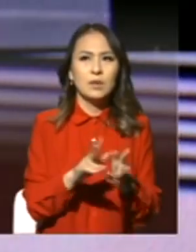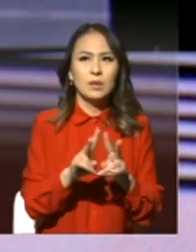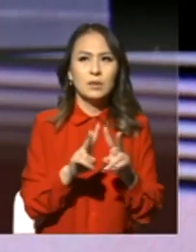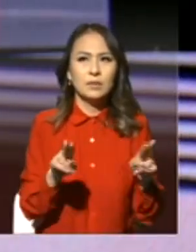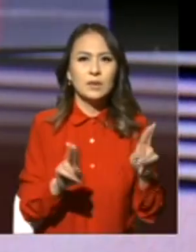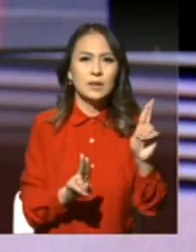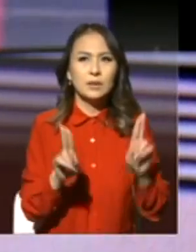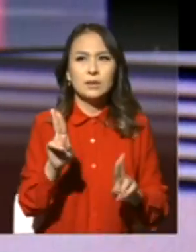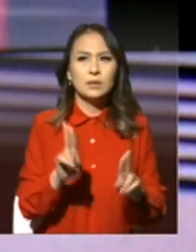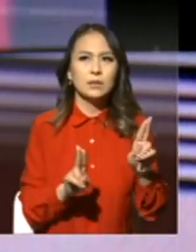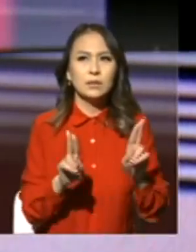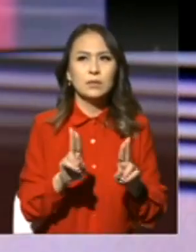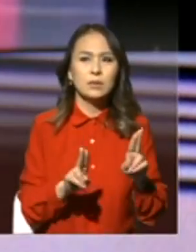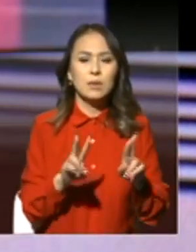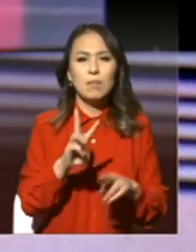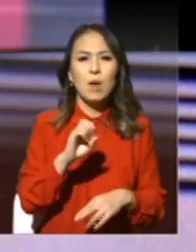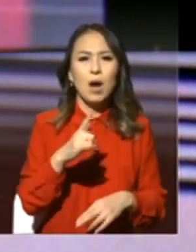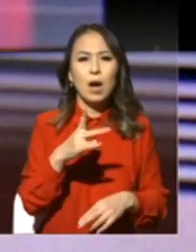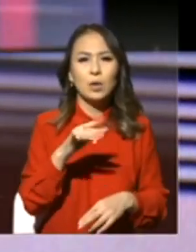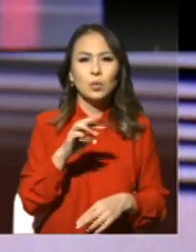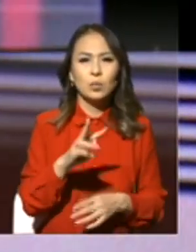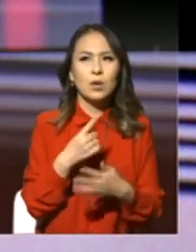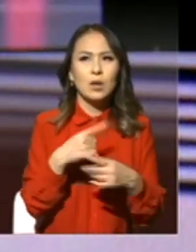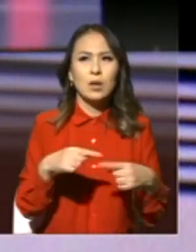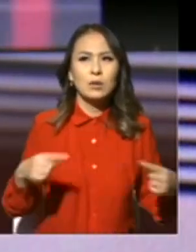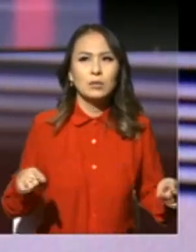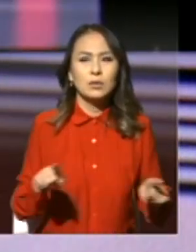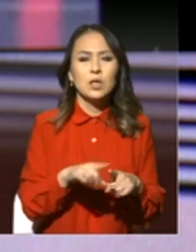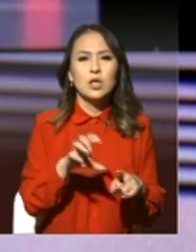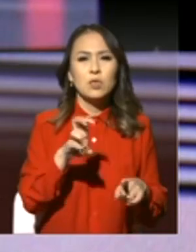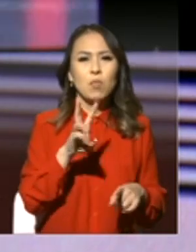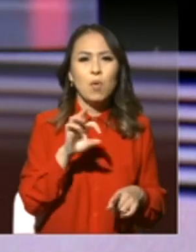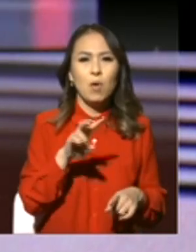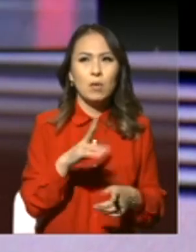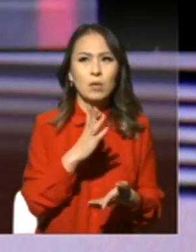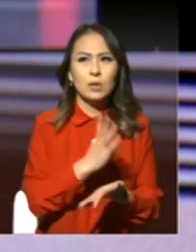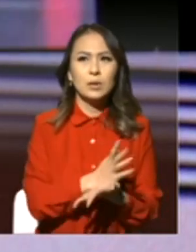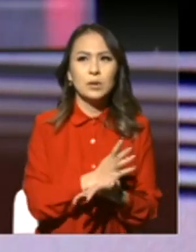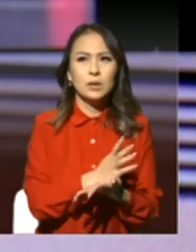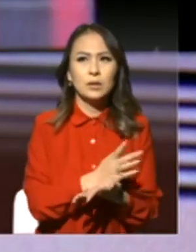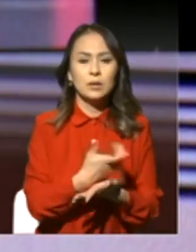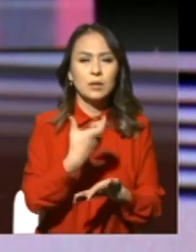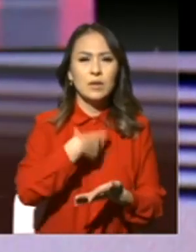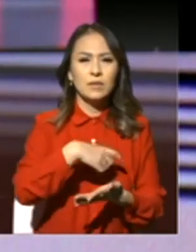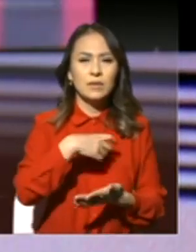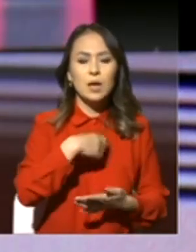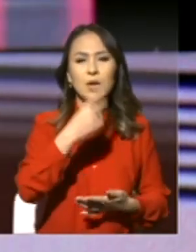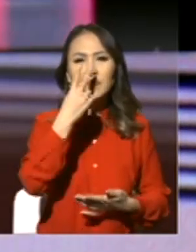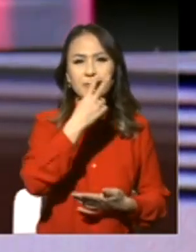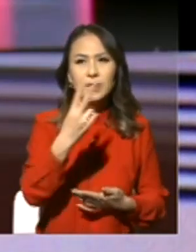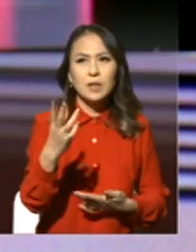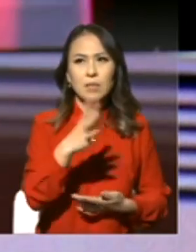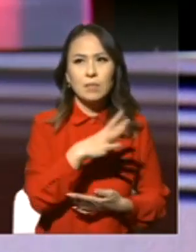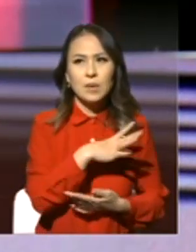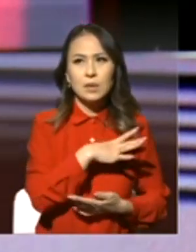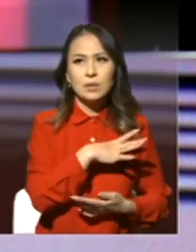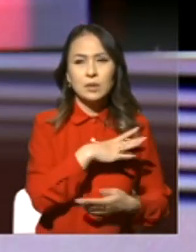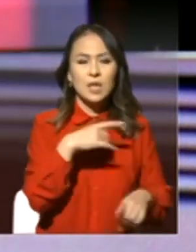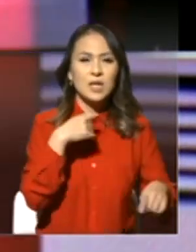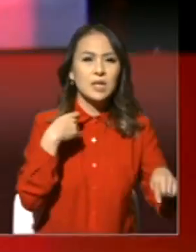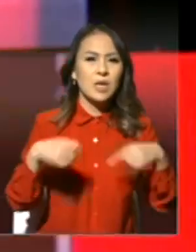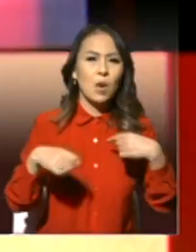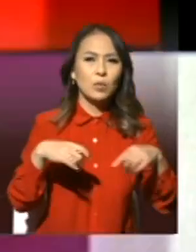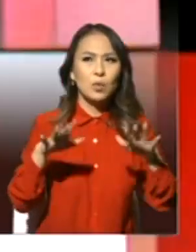система бар, қазір міне магнумы бар, басқасы бар, смолы бар. Мен оны өзім зерттедім, қарадым. Олар ана сауда